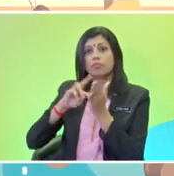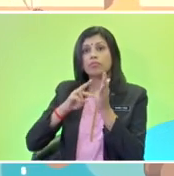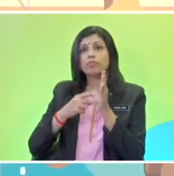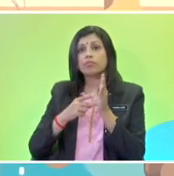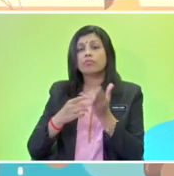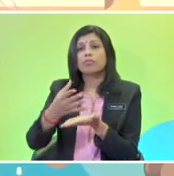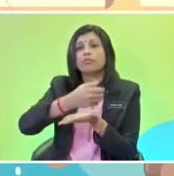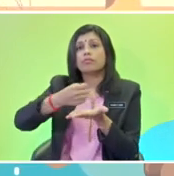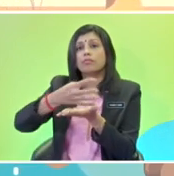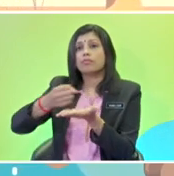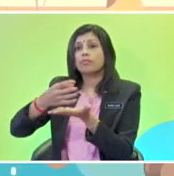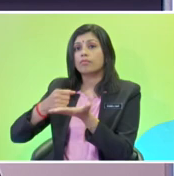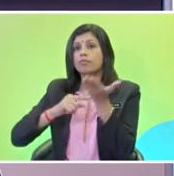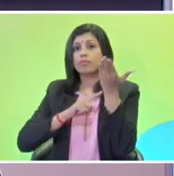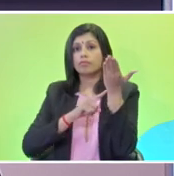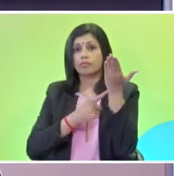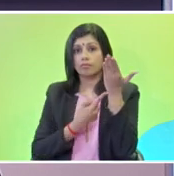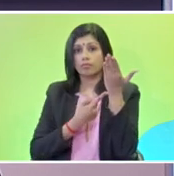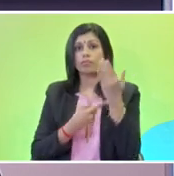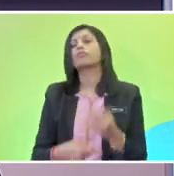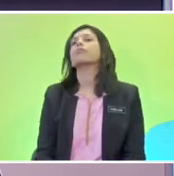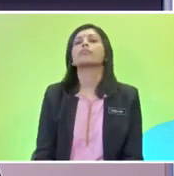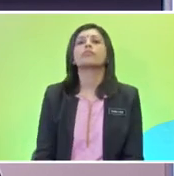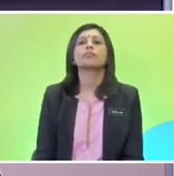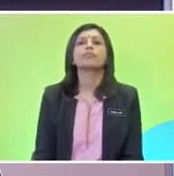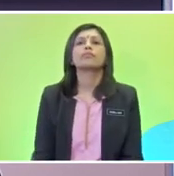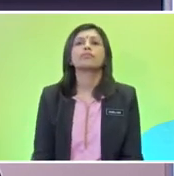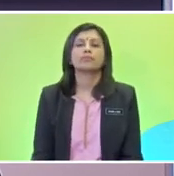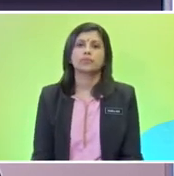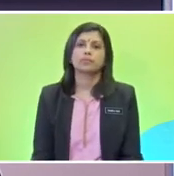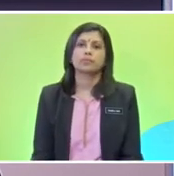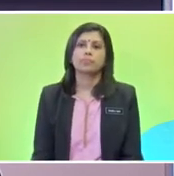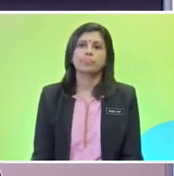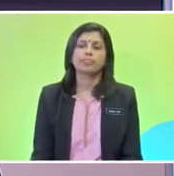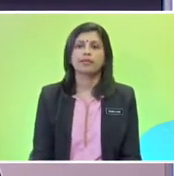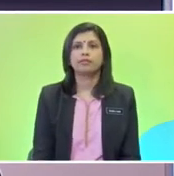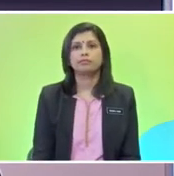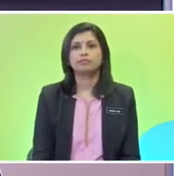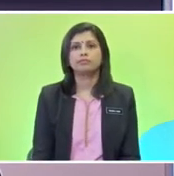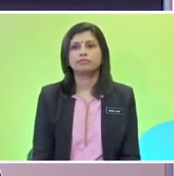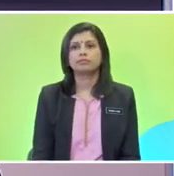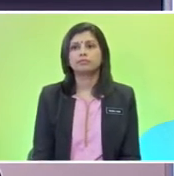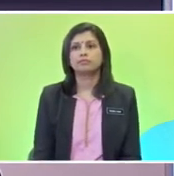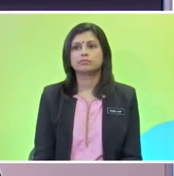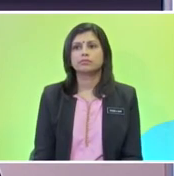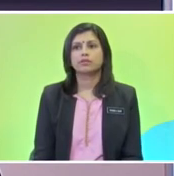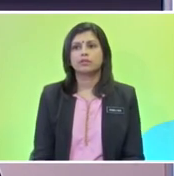lazim, jangan lupa untuk membawa nilai satu ni dengan buat tambah satu. Nampak tak? Yang kat